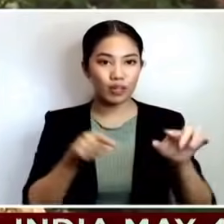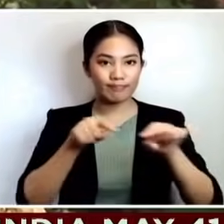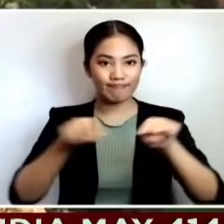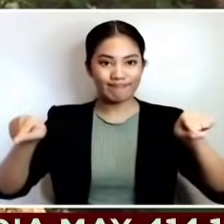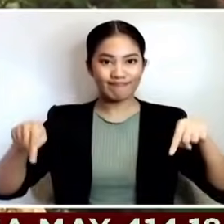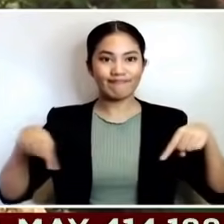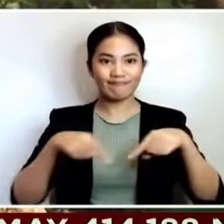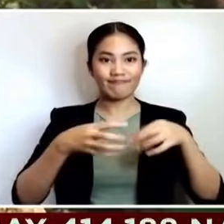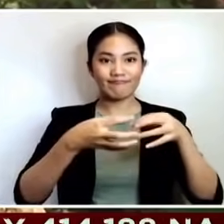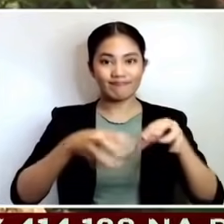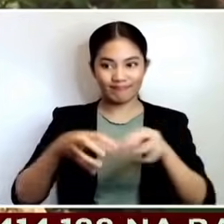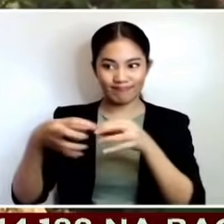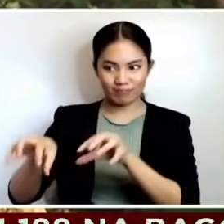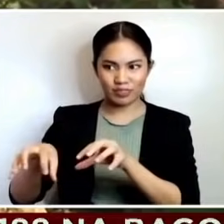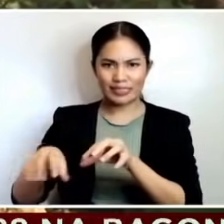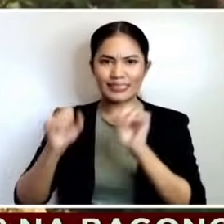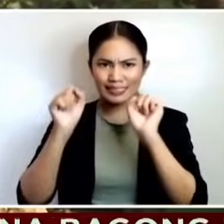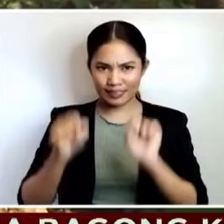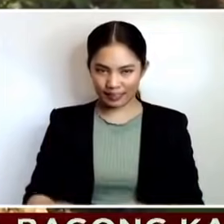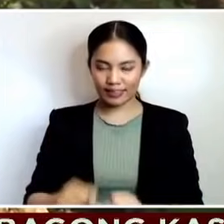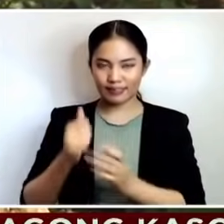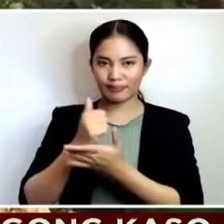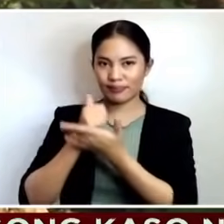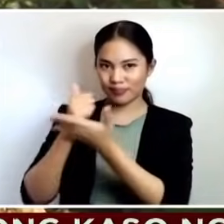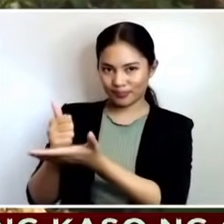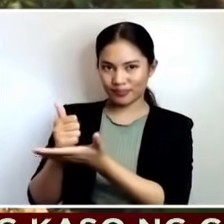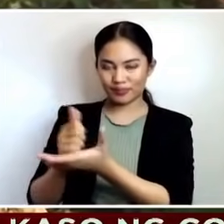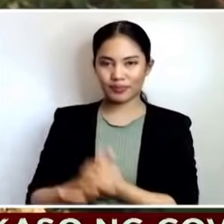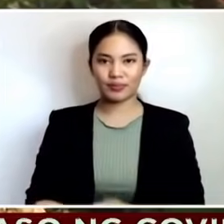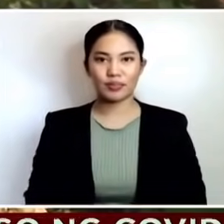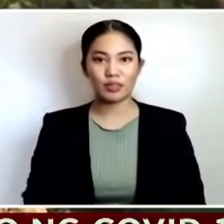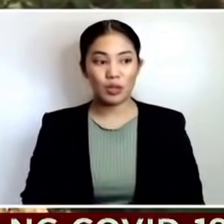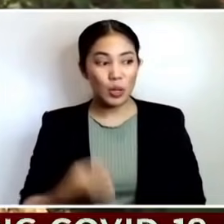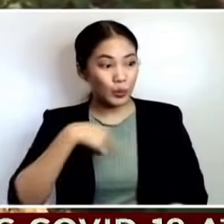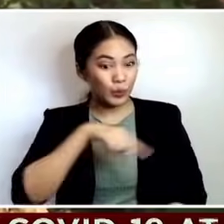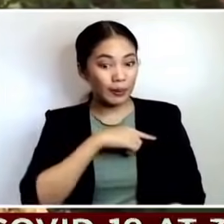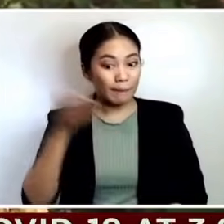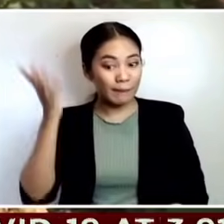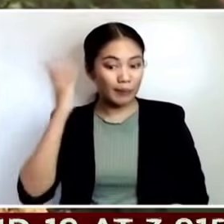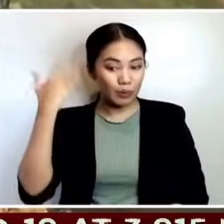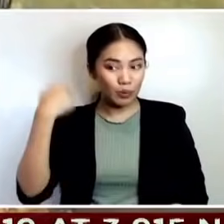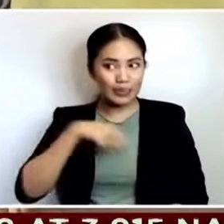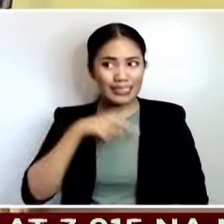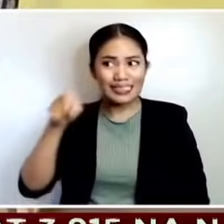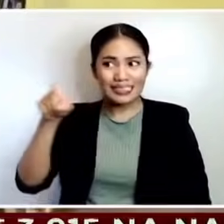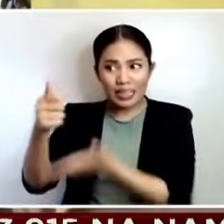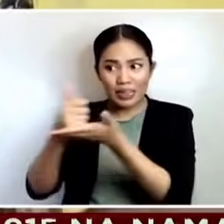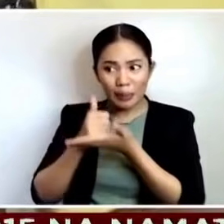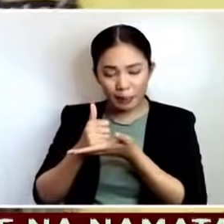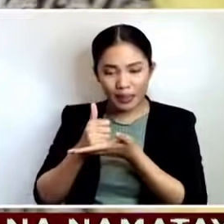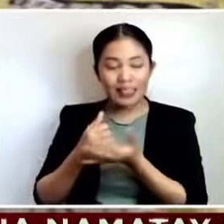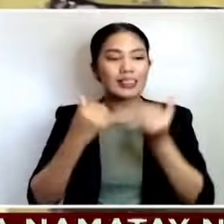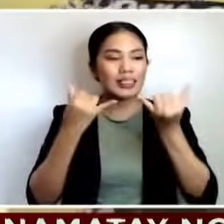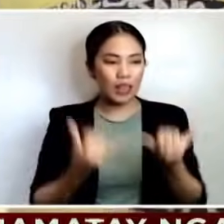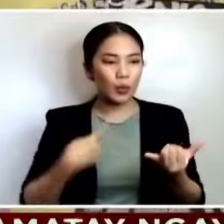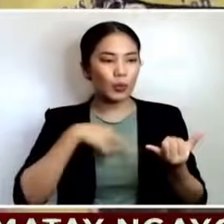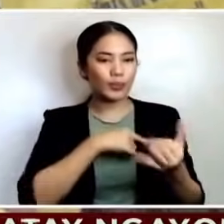tayo nangangailangan, binigyan tayo. Ngayon tayo may sobra naman kahit